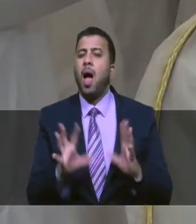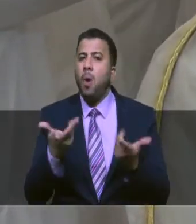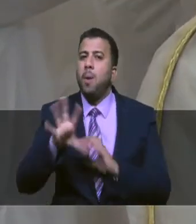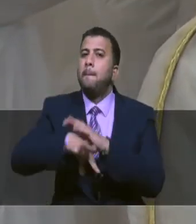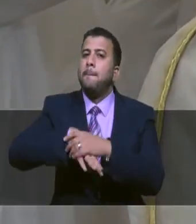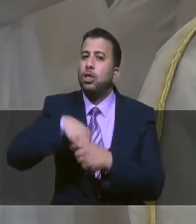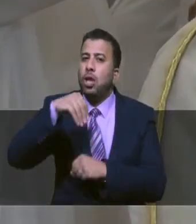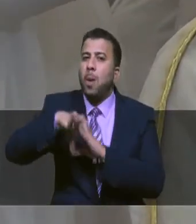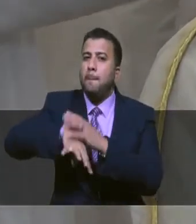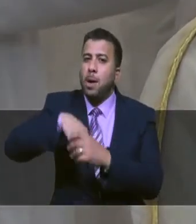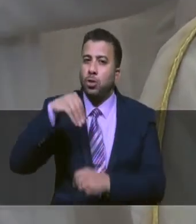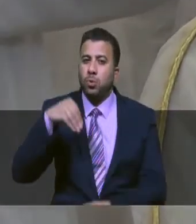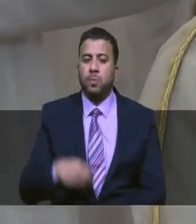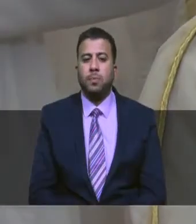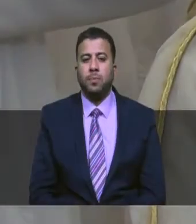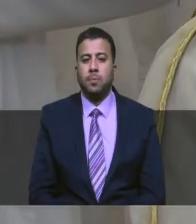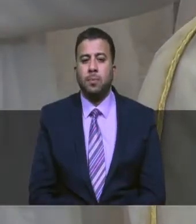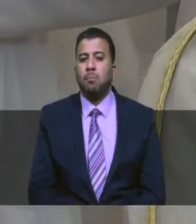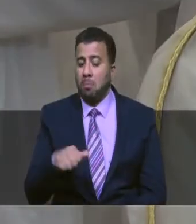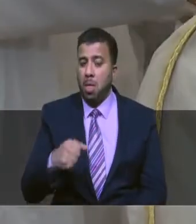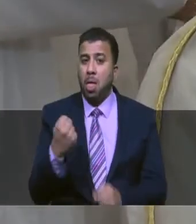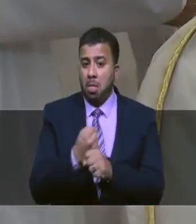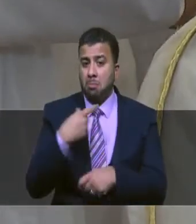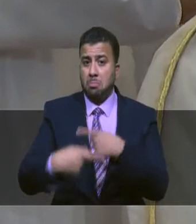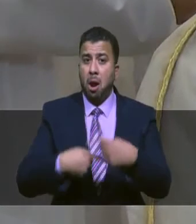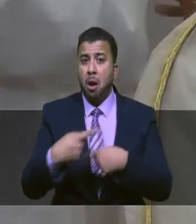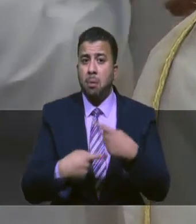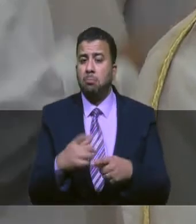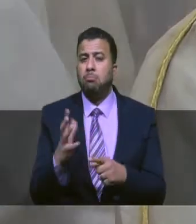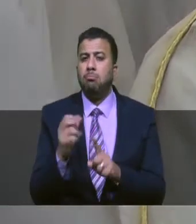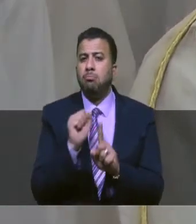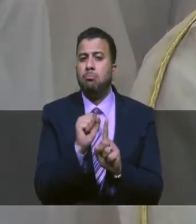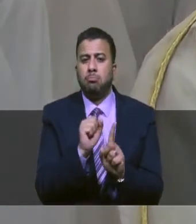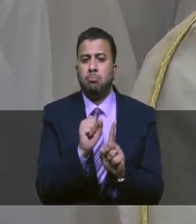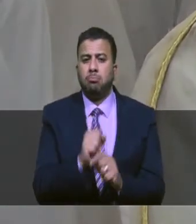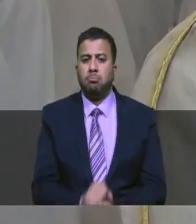للمشاريع التي تقام من خلال هذا